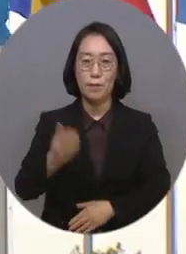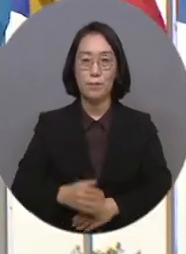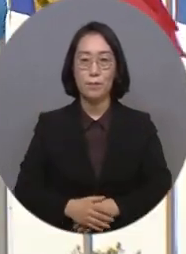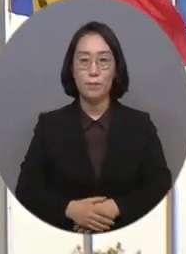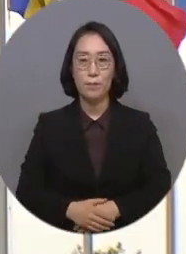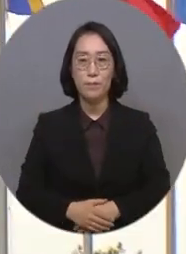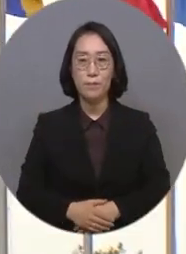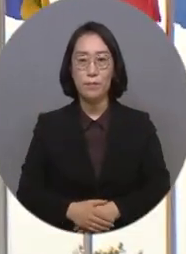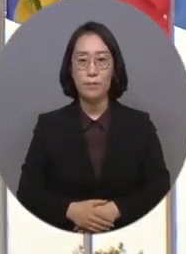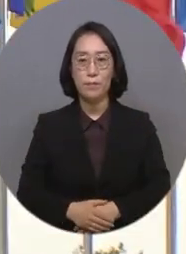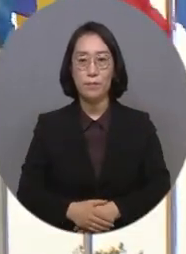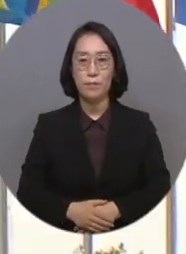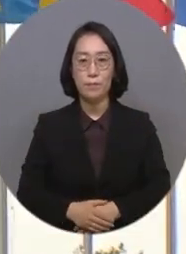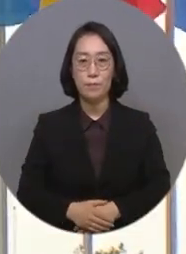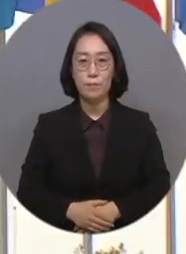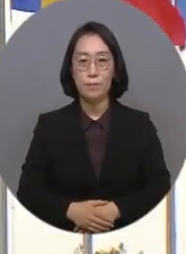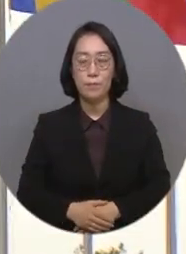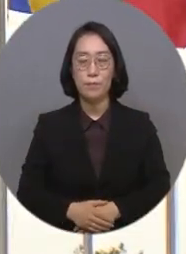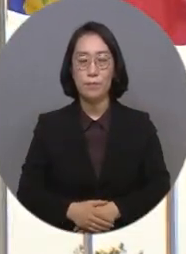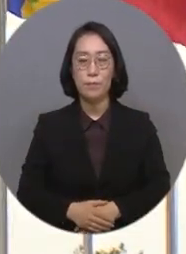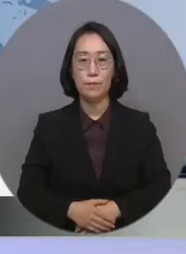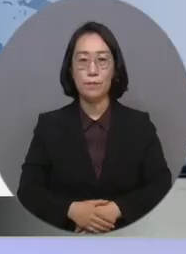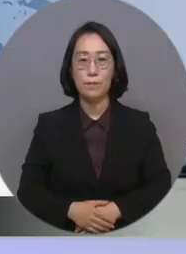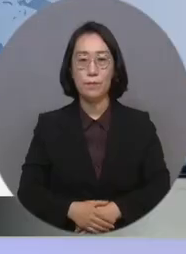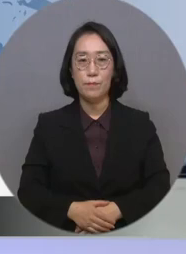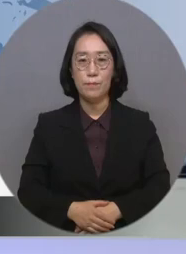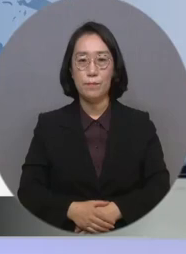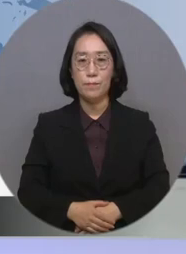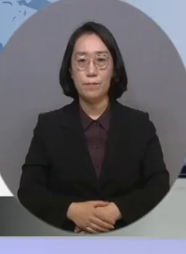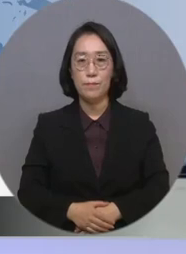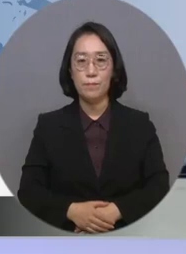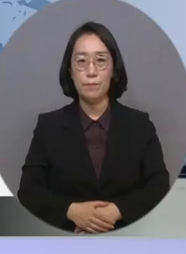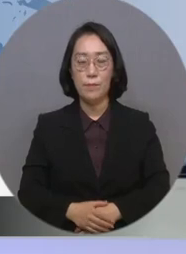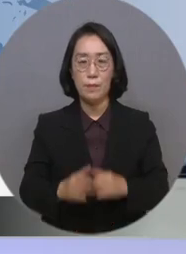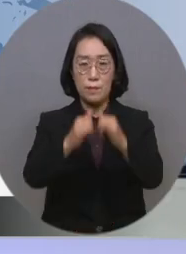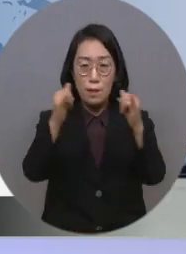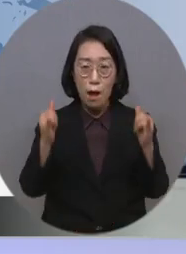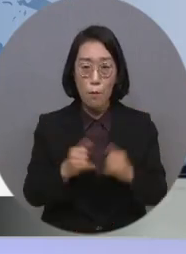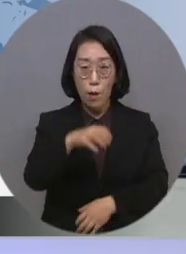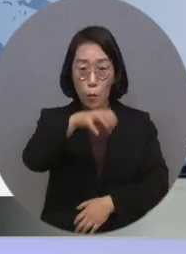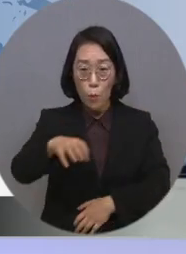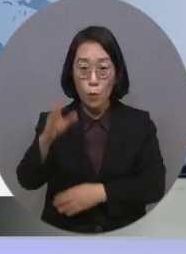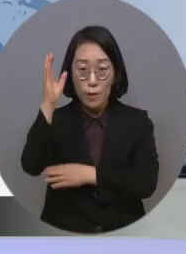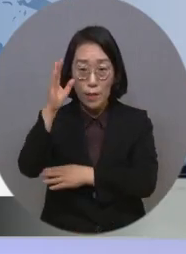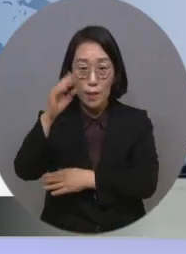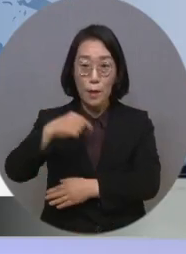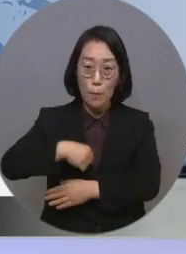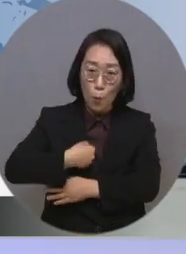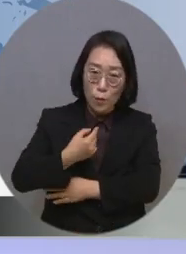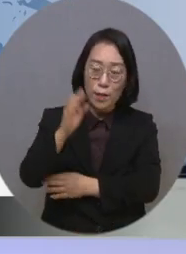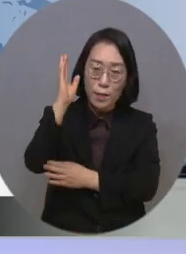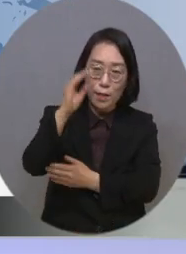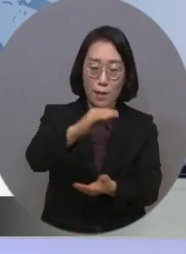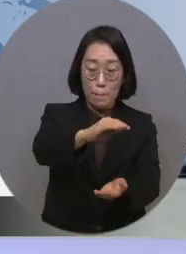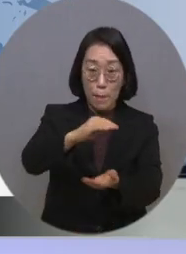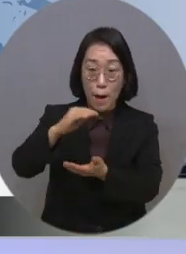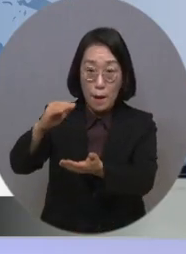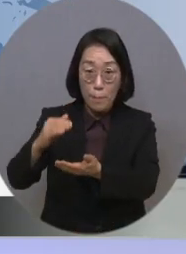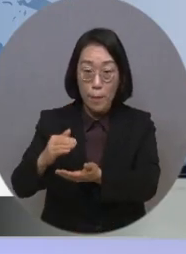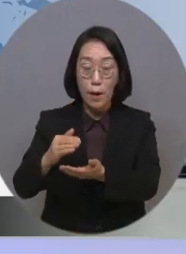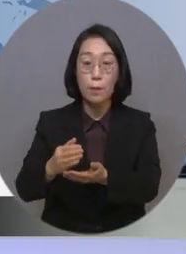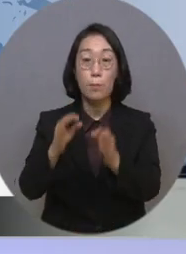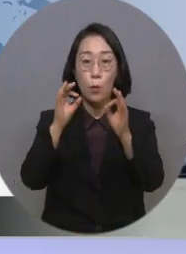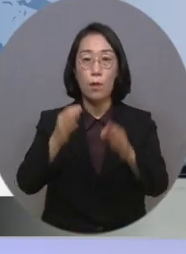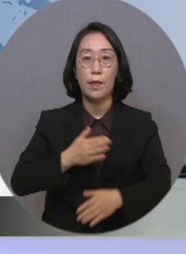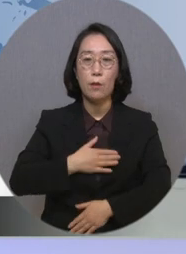됩니다. 복지TV 정두리입니다. 우리 사회 곳곳의 이야기를 사연과 제보로 직접 만나보는